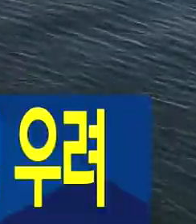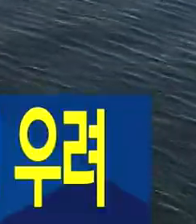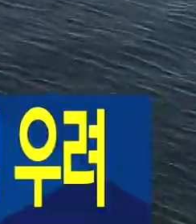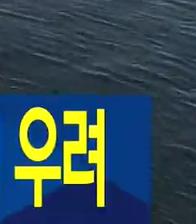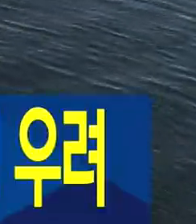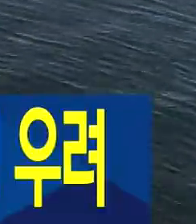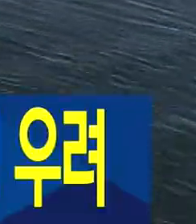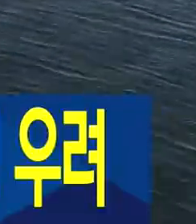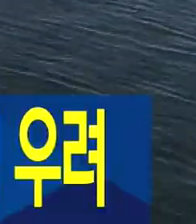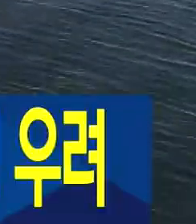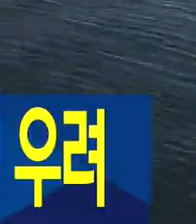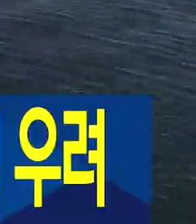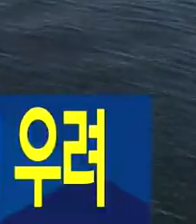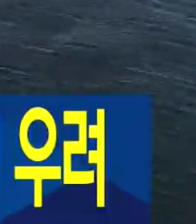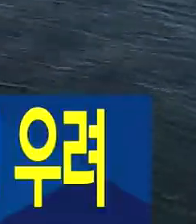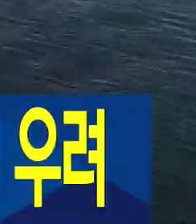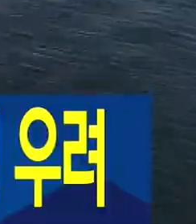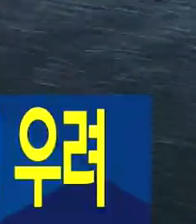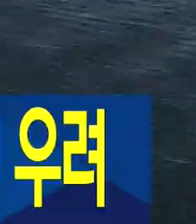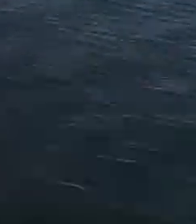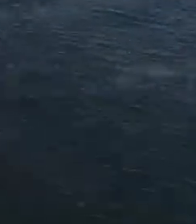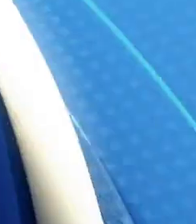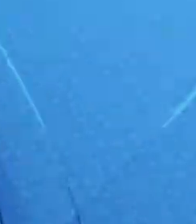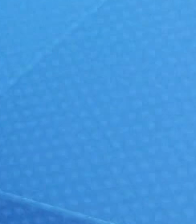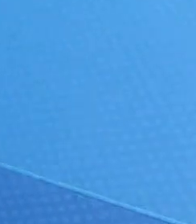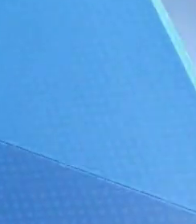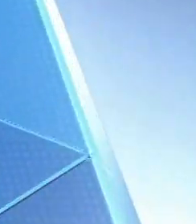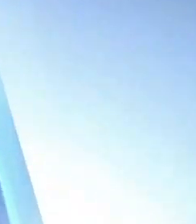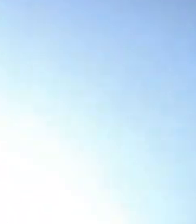선정 과정에서 법적 분쟁이 우려되고 있습니다.